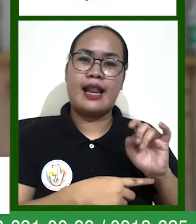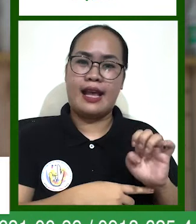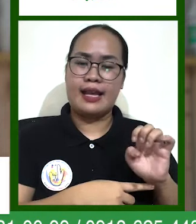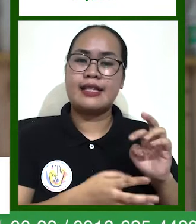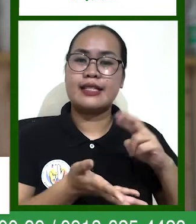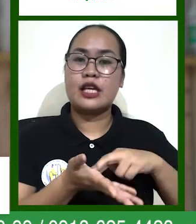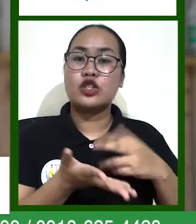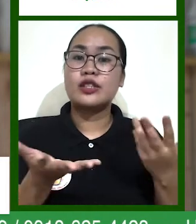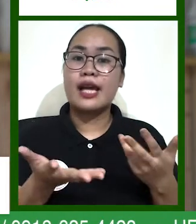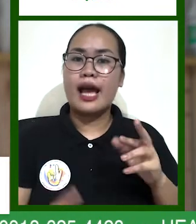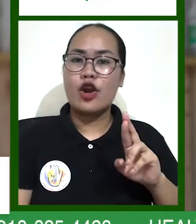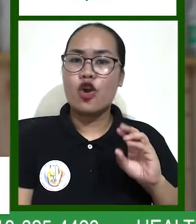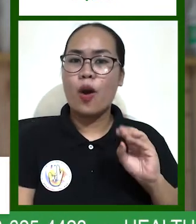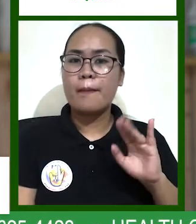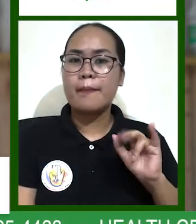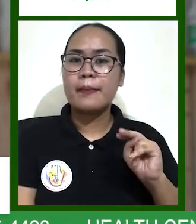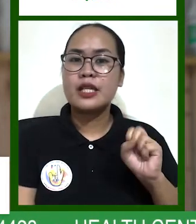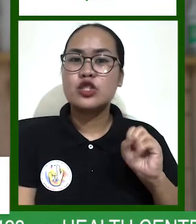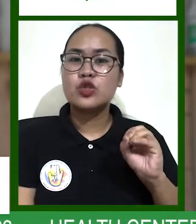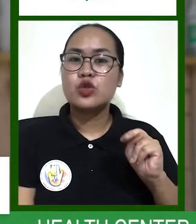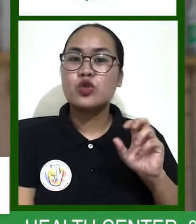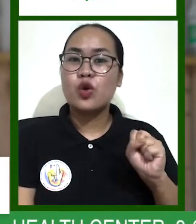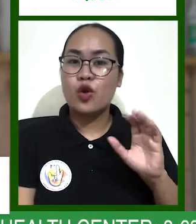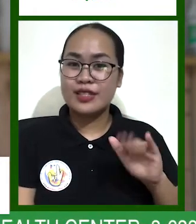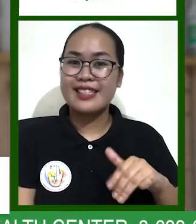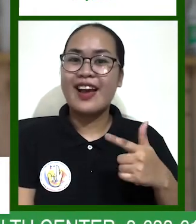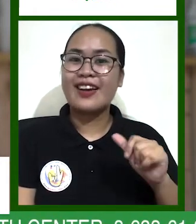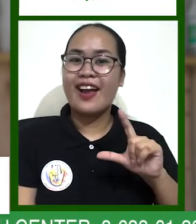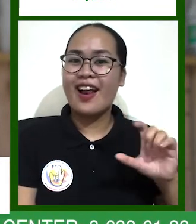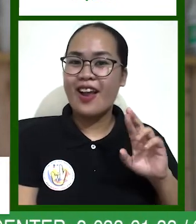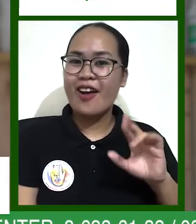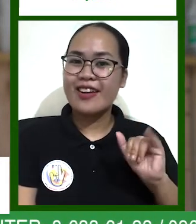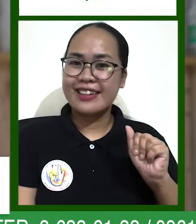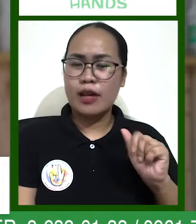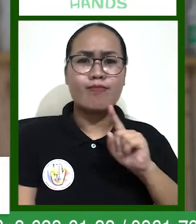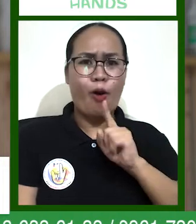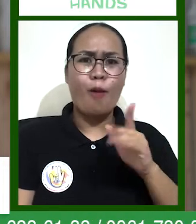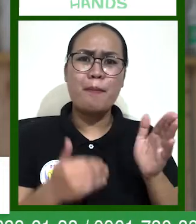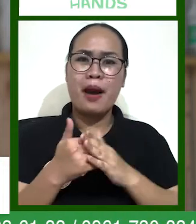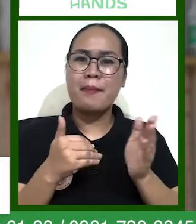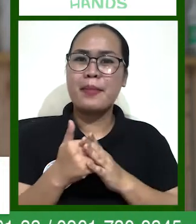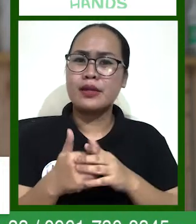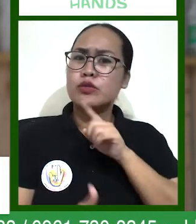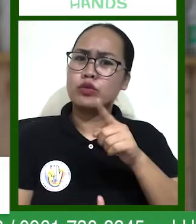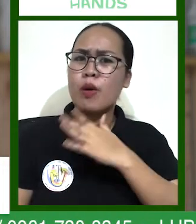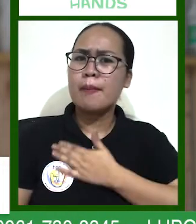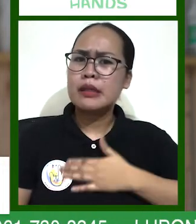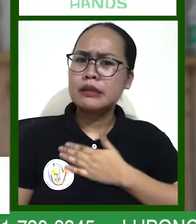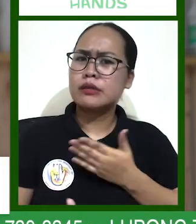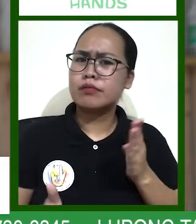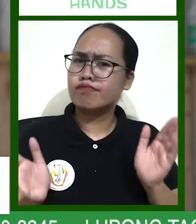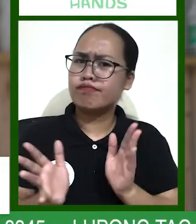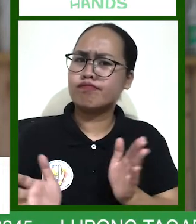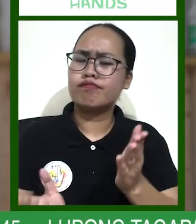Galleria. Napakalapit na. Hindi na tayo pupunta sa City Hall. So, inaanyayahan ko po ang lahat, no, na mga hindi pa